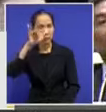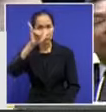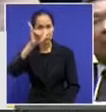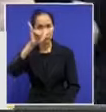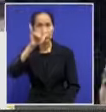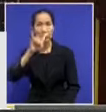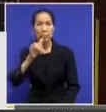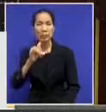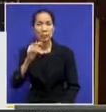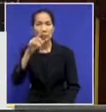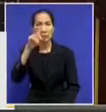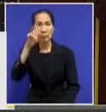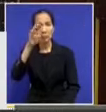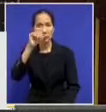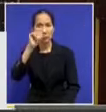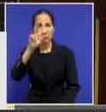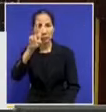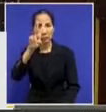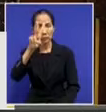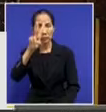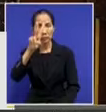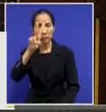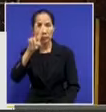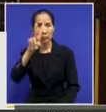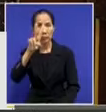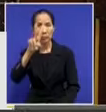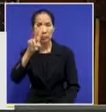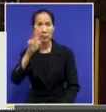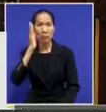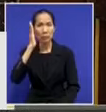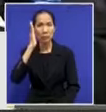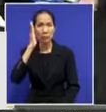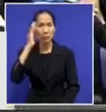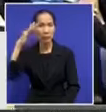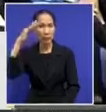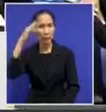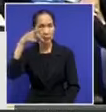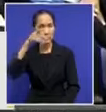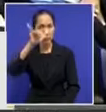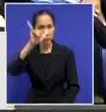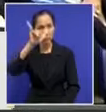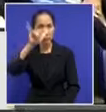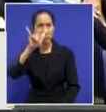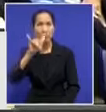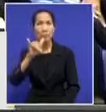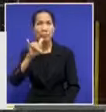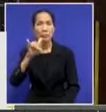ครับ 142นายชุมพลจุลสัย พลเอกประยุทธ์จันทร์โอชาครับ